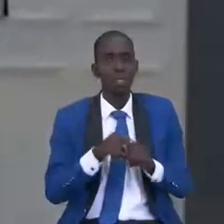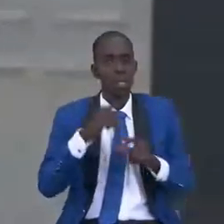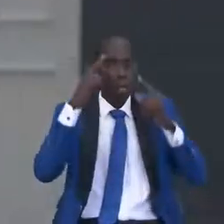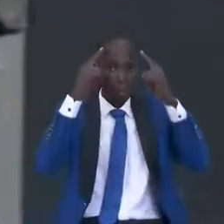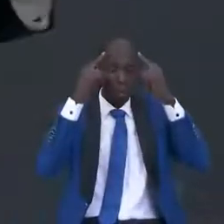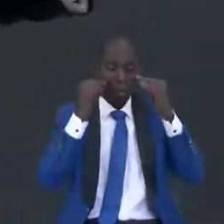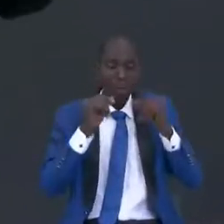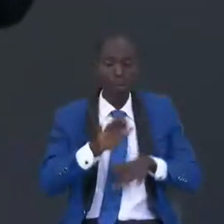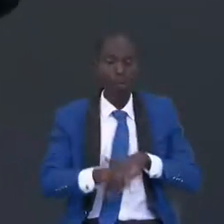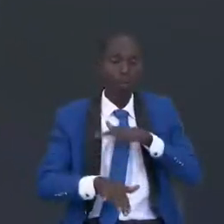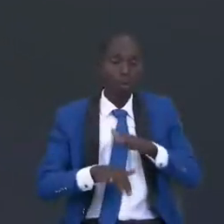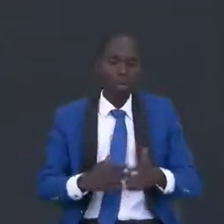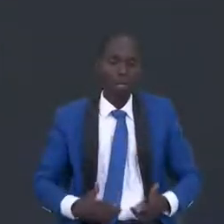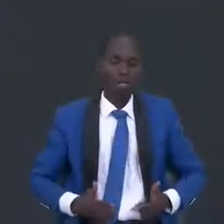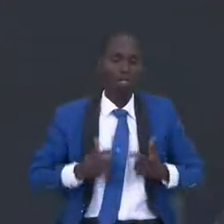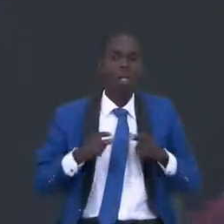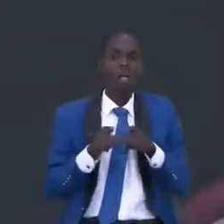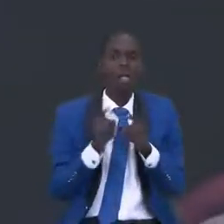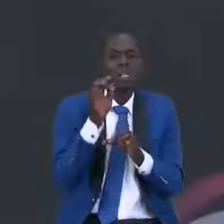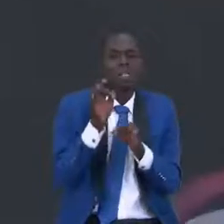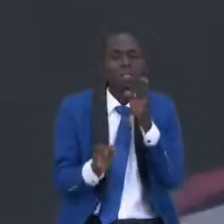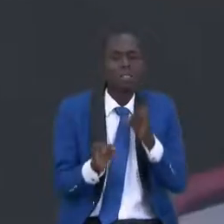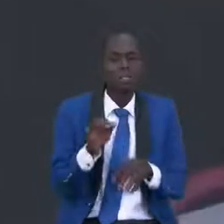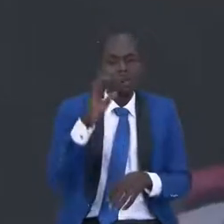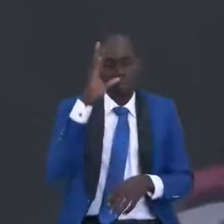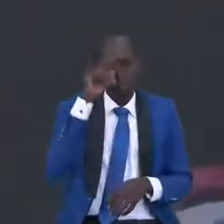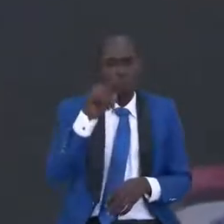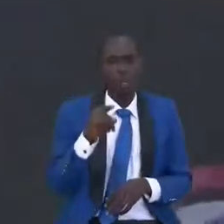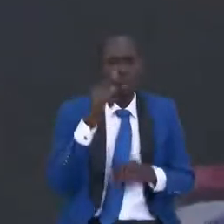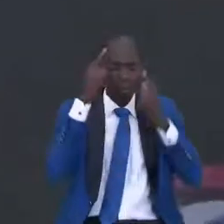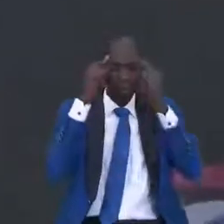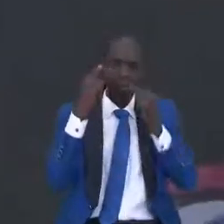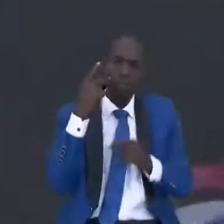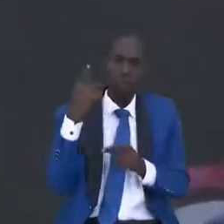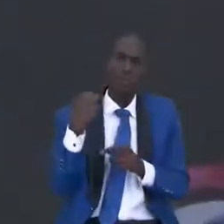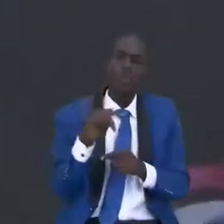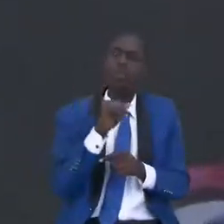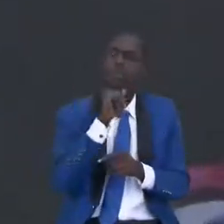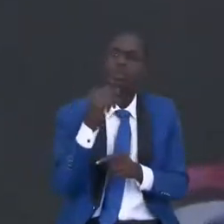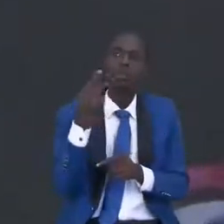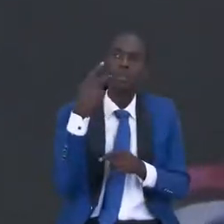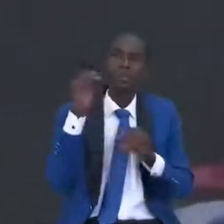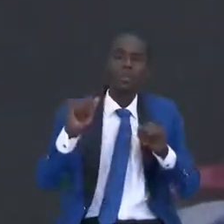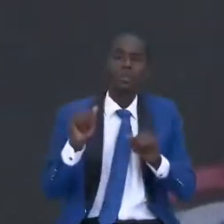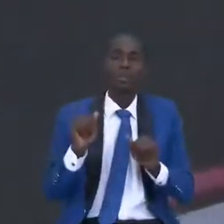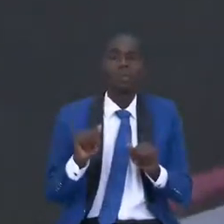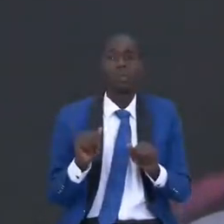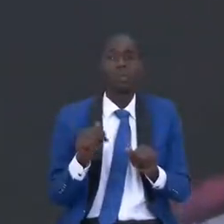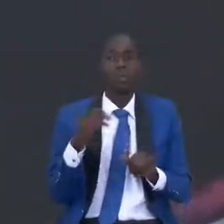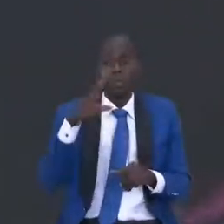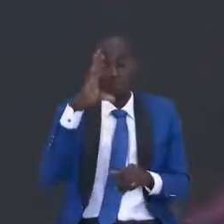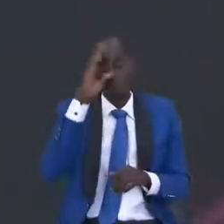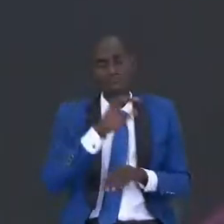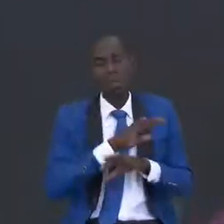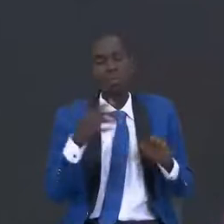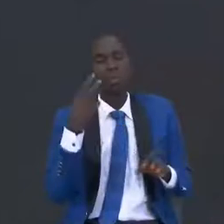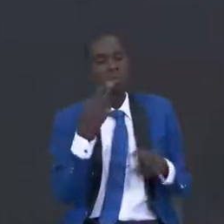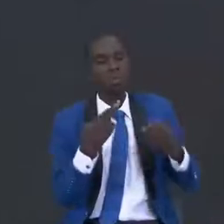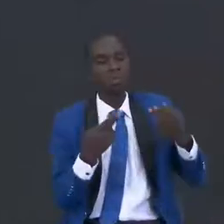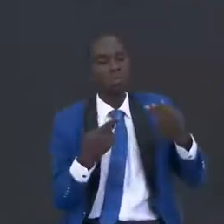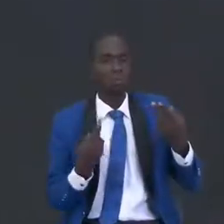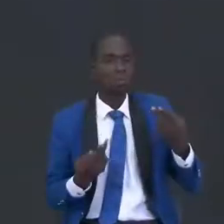a vécu comme s'il voyait l'invisible, l'homme ne voyait pas Pharaon, il ne voyait pas ses magiciens, c'est voir